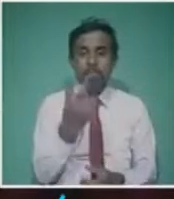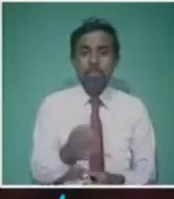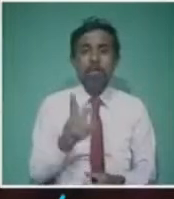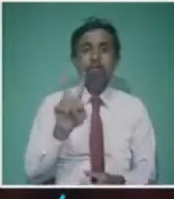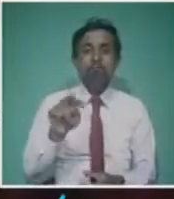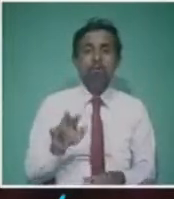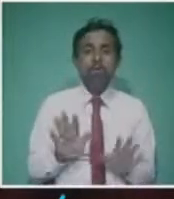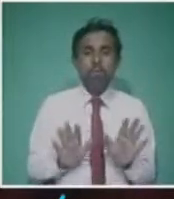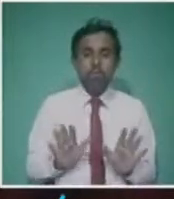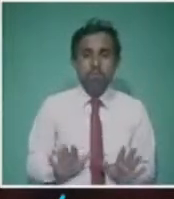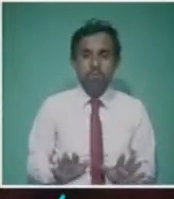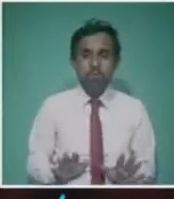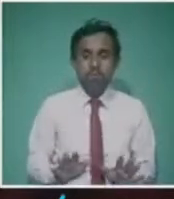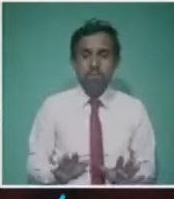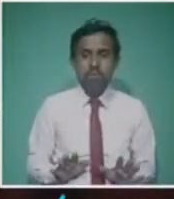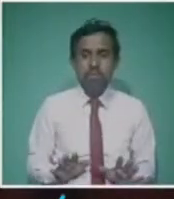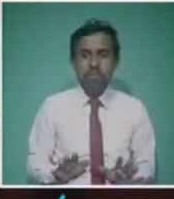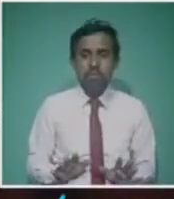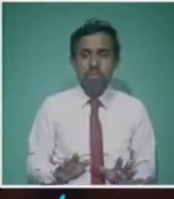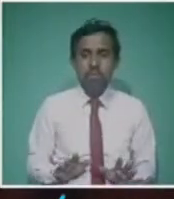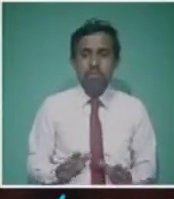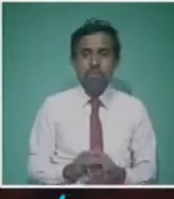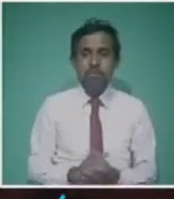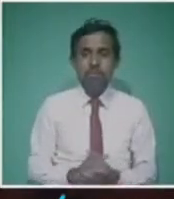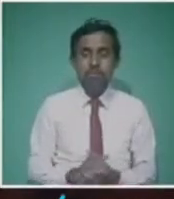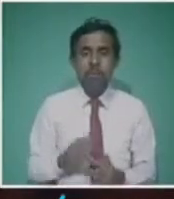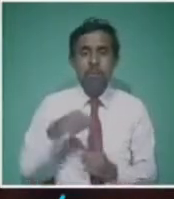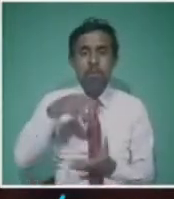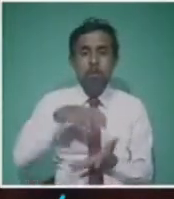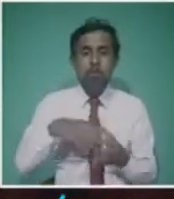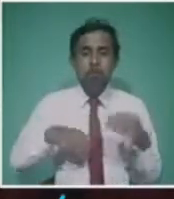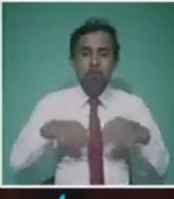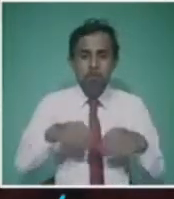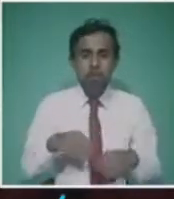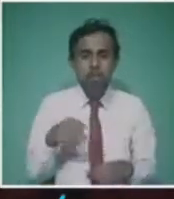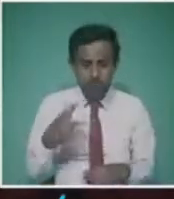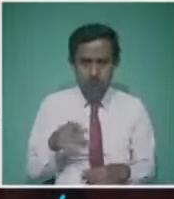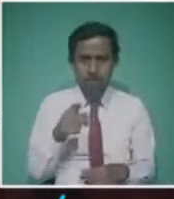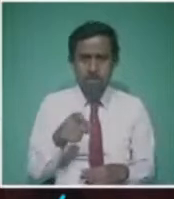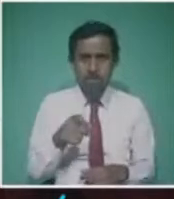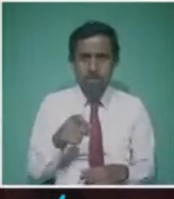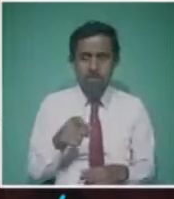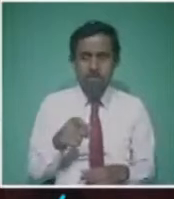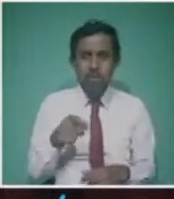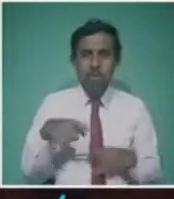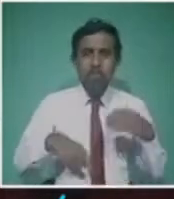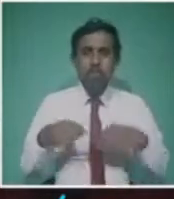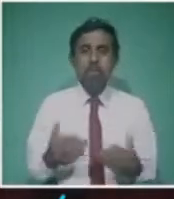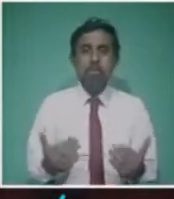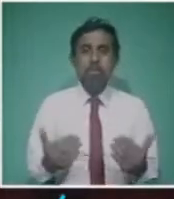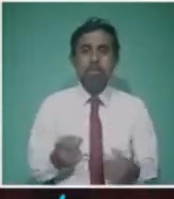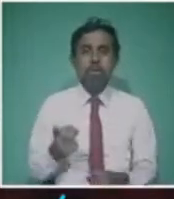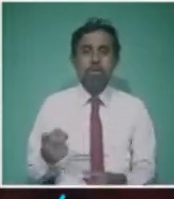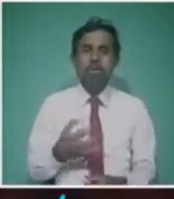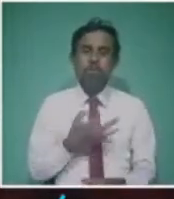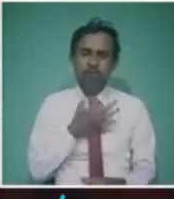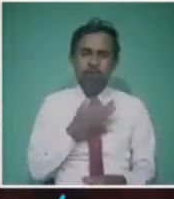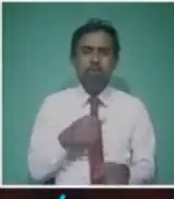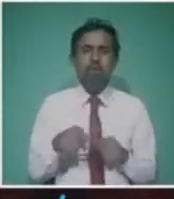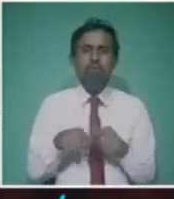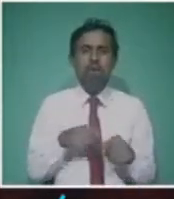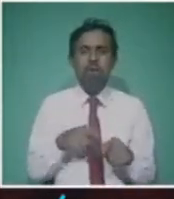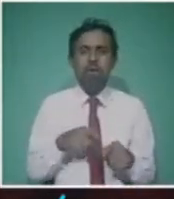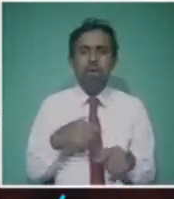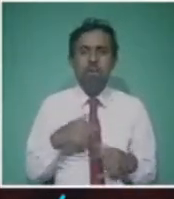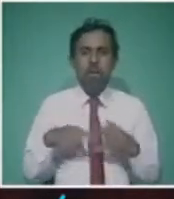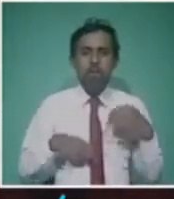2020 වෙනකන් හිටියා. ඉතින් පළාත් සභා මැතිවරණේ තිබ්බද? දැන් මේ අය දැන් මැතිවරණ ඉල්ලනවා. මේක විහිළුවක්.